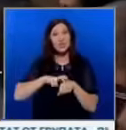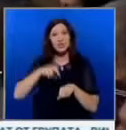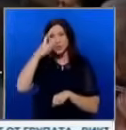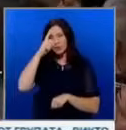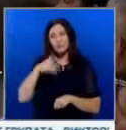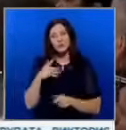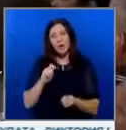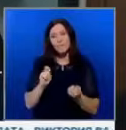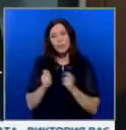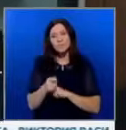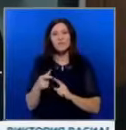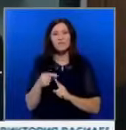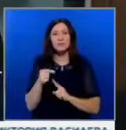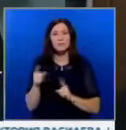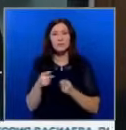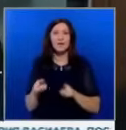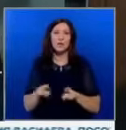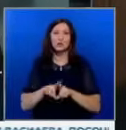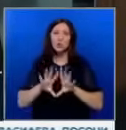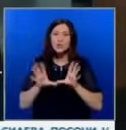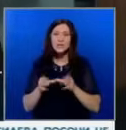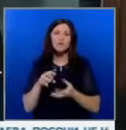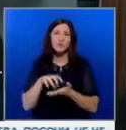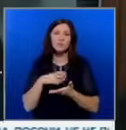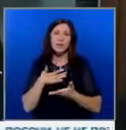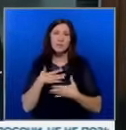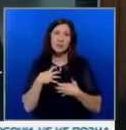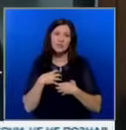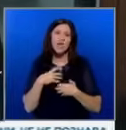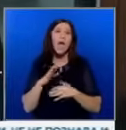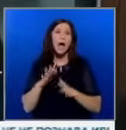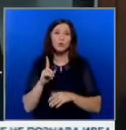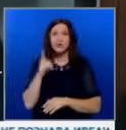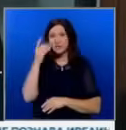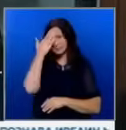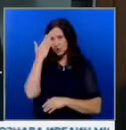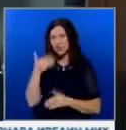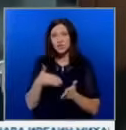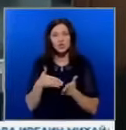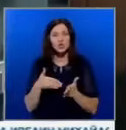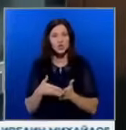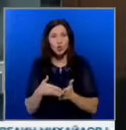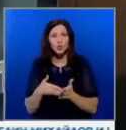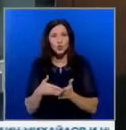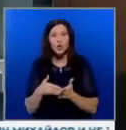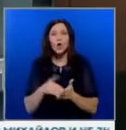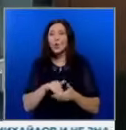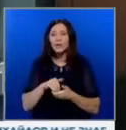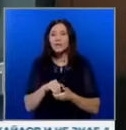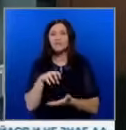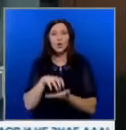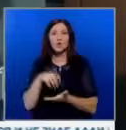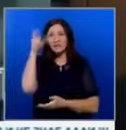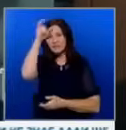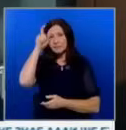в принципите на управление. Като цяло в групата има напрежение, ако трябва да бъда откровен, защото колективните органи в ДПС